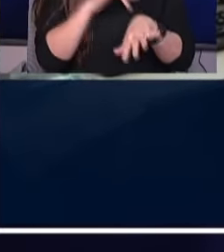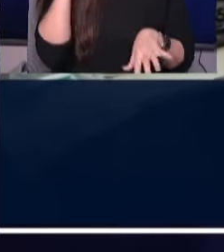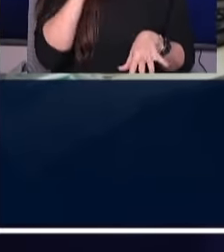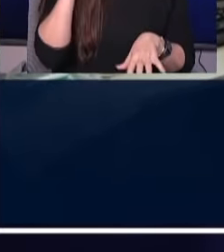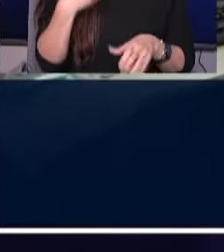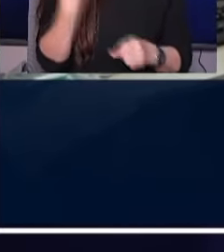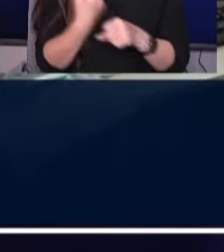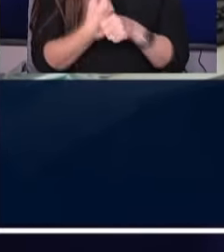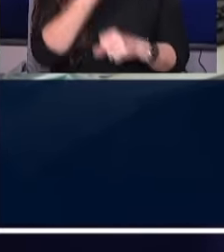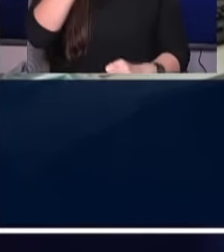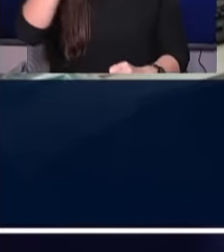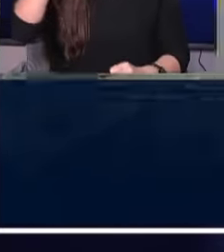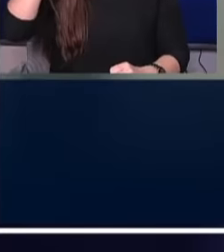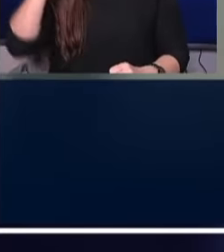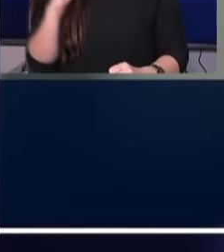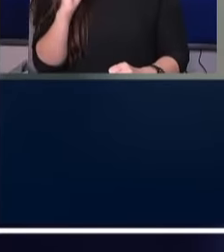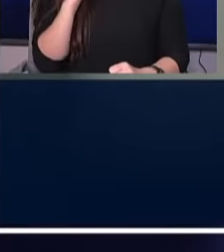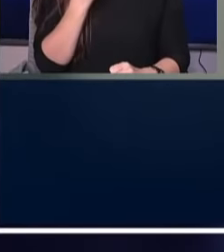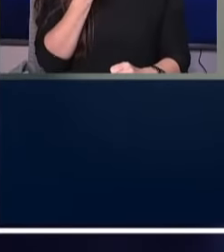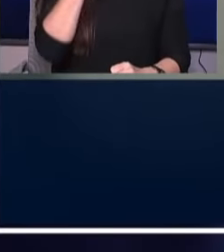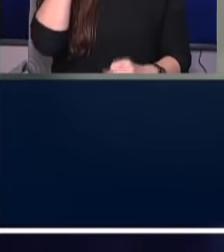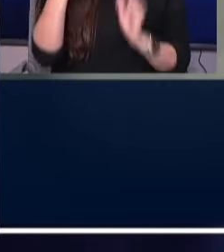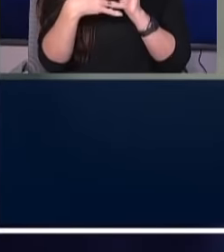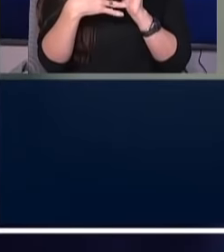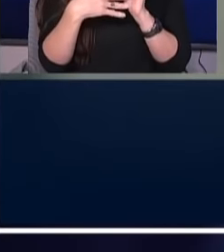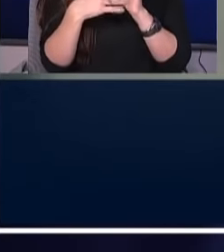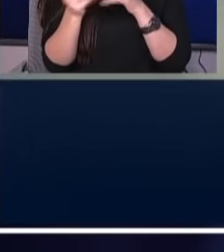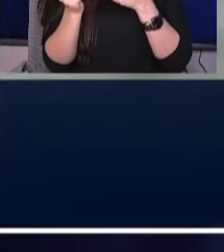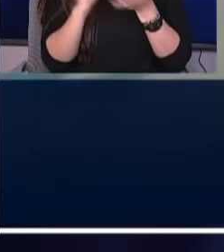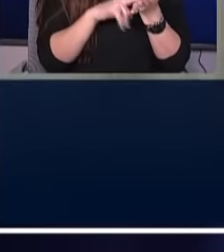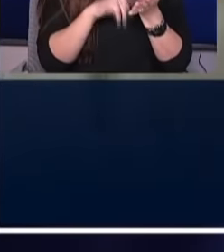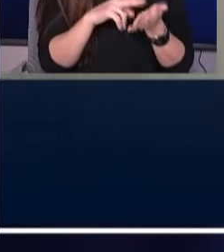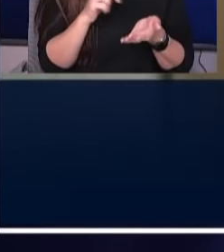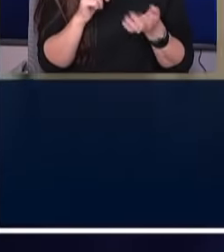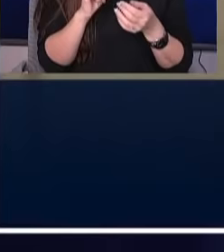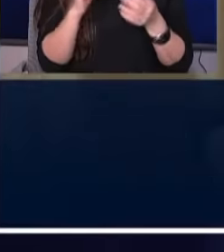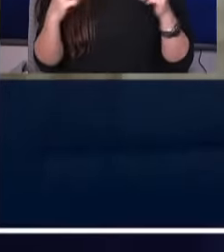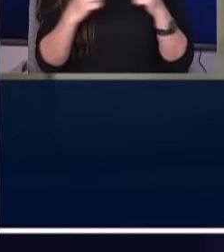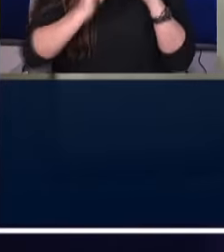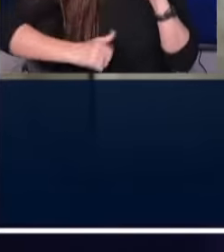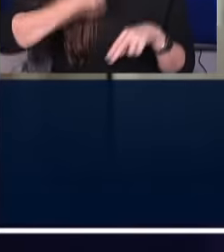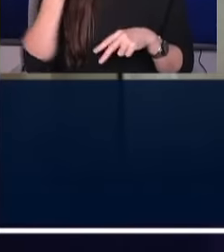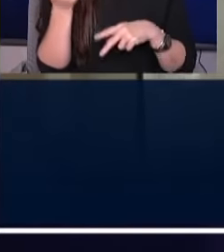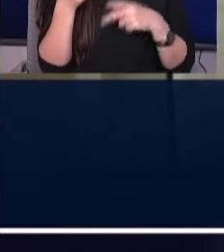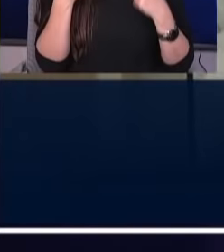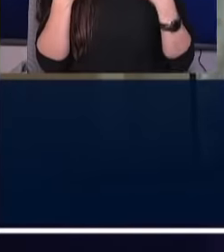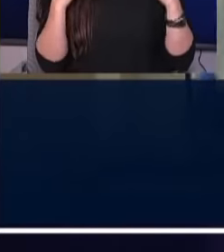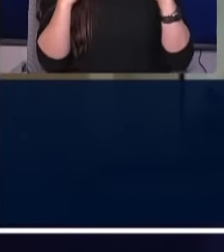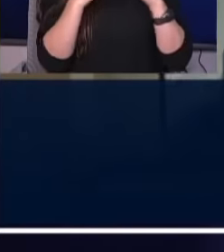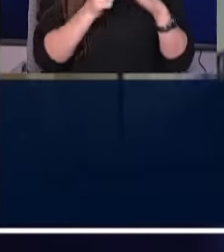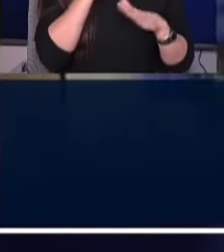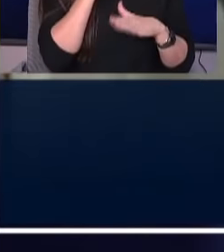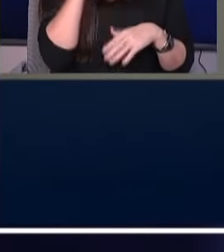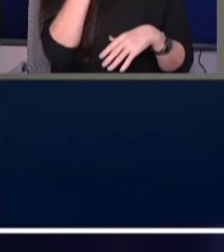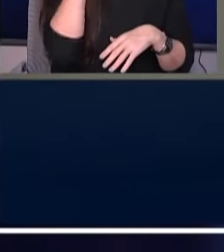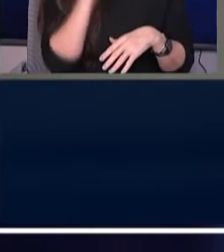PCR. אתמול הפרויקטור, פרופסור סלמן זרקה, פוגש את מנהלי בתי האבות, ואומר להם שהם חייבים להגביר את הפיקוח על המבקרים